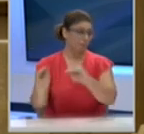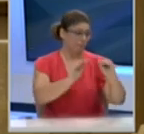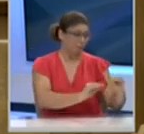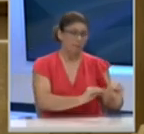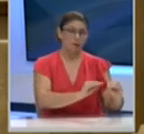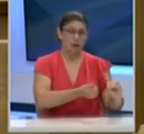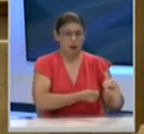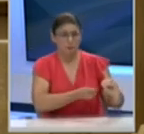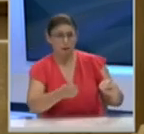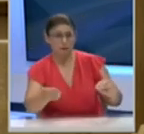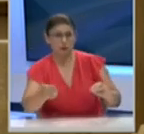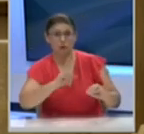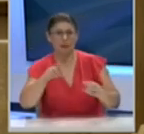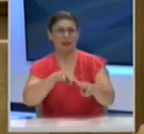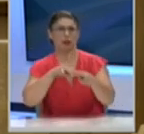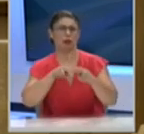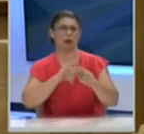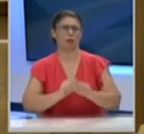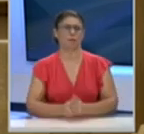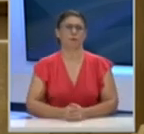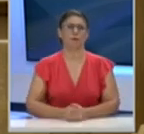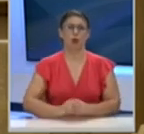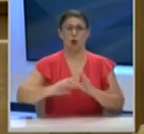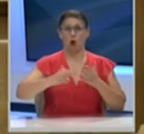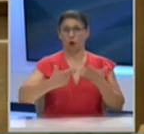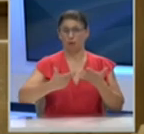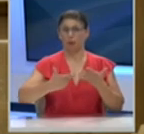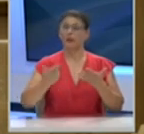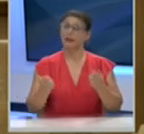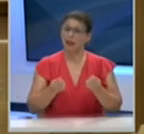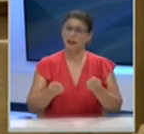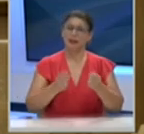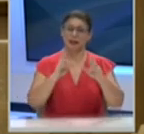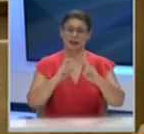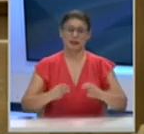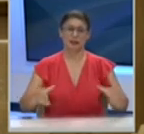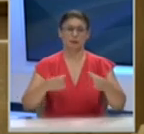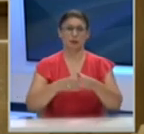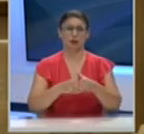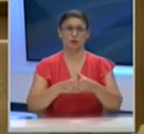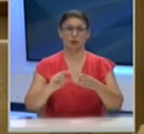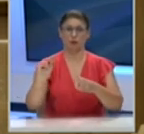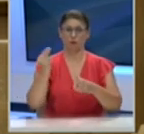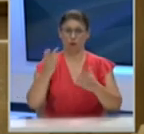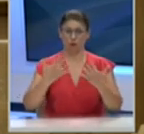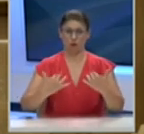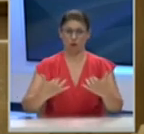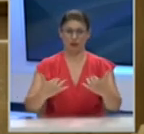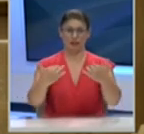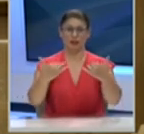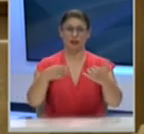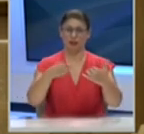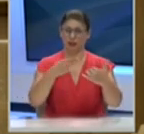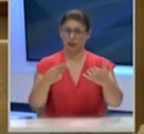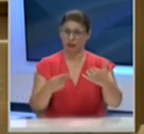πρόταση. Να γίνει επιτέλους εξεταστική επιτροπή στη Βουλή για τα ζητήματα αυτών